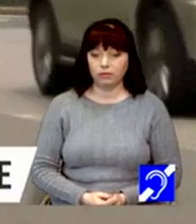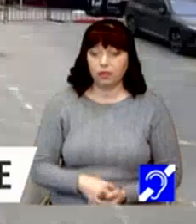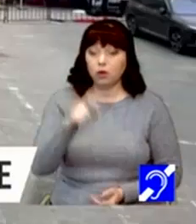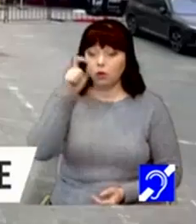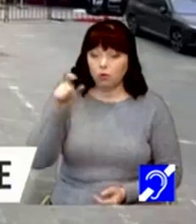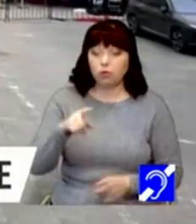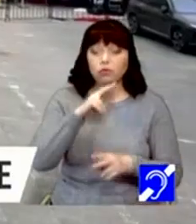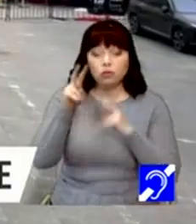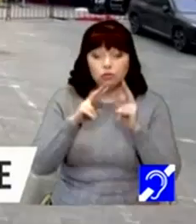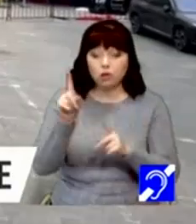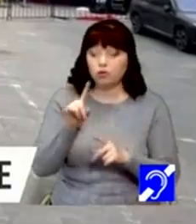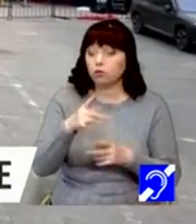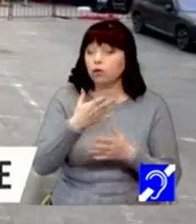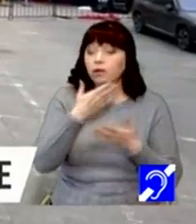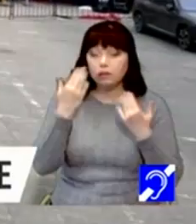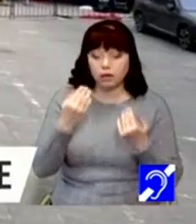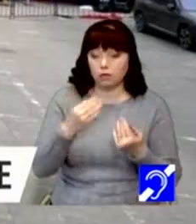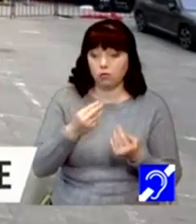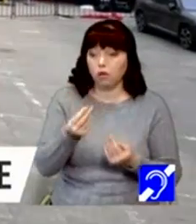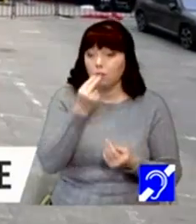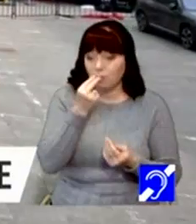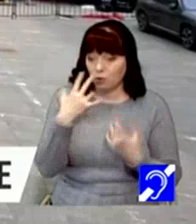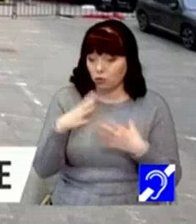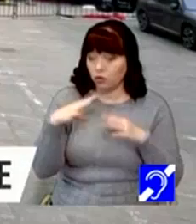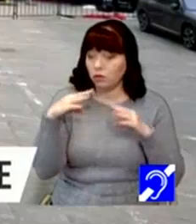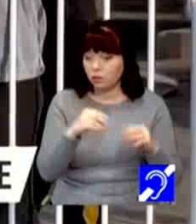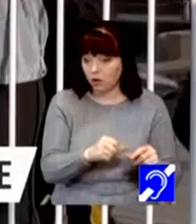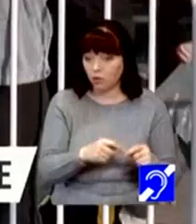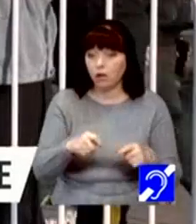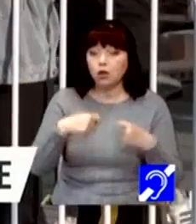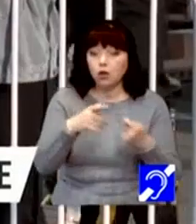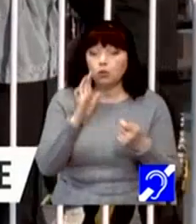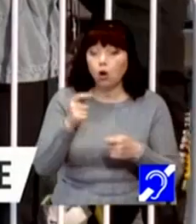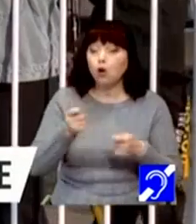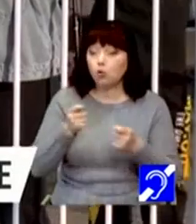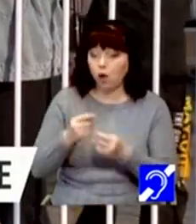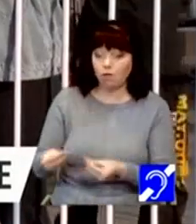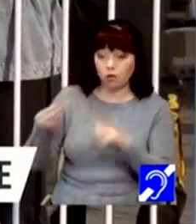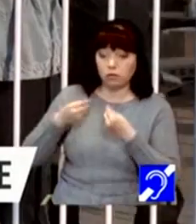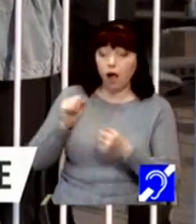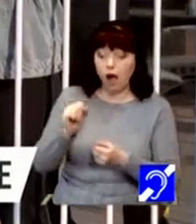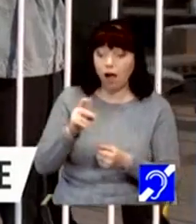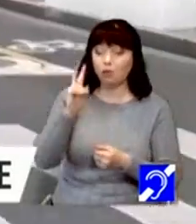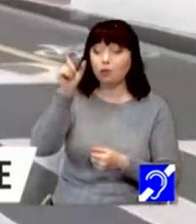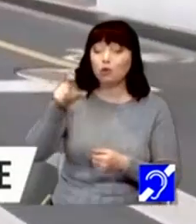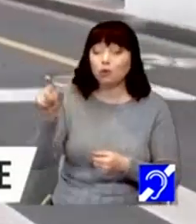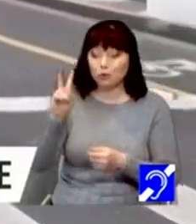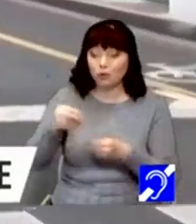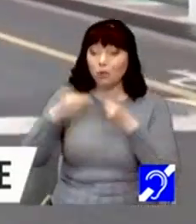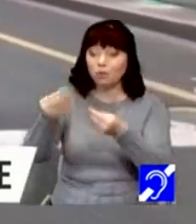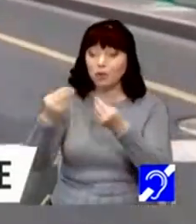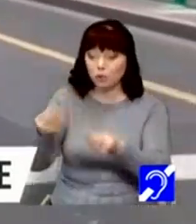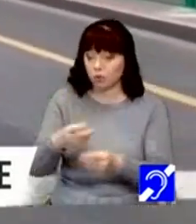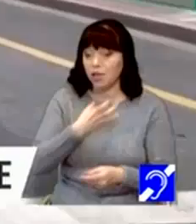oamenii se plâng Că nu au suficienta mancare alimentele fiind livrat exclusiv de autorități iar puținii curieri fac față cu greu